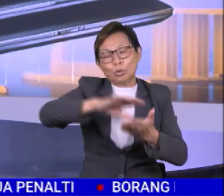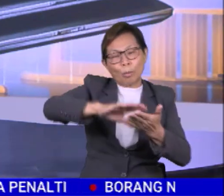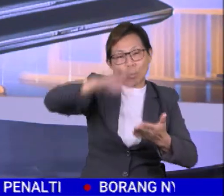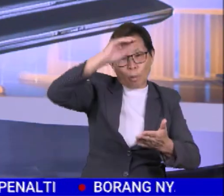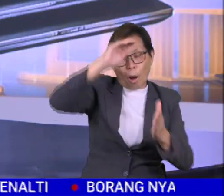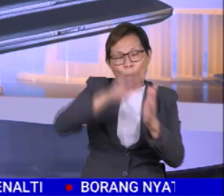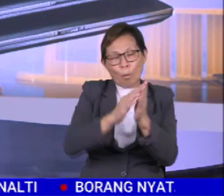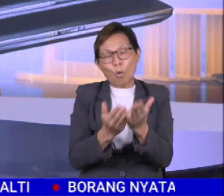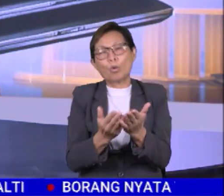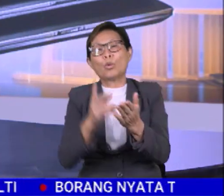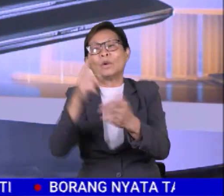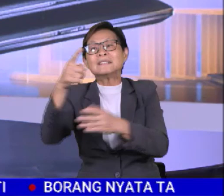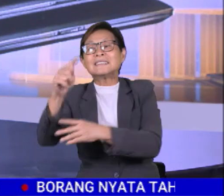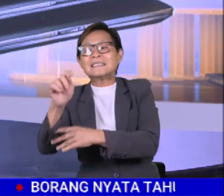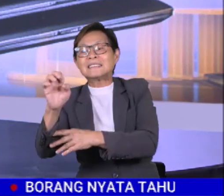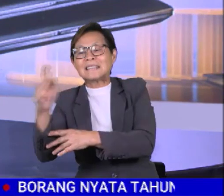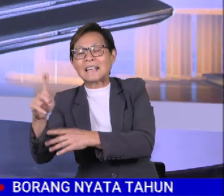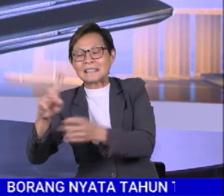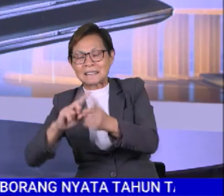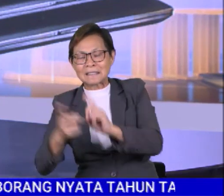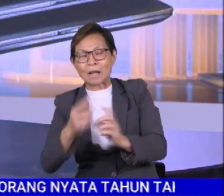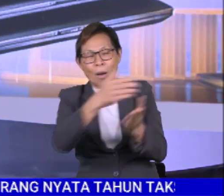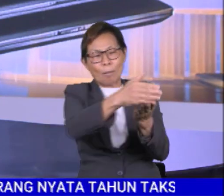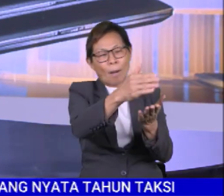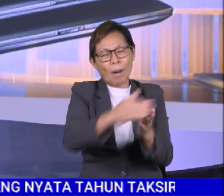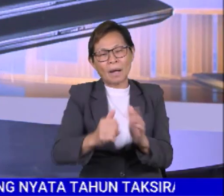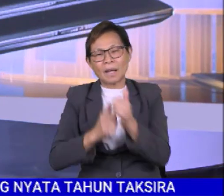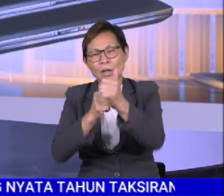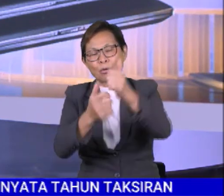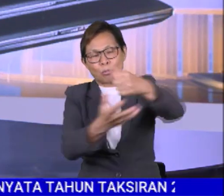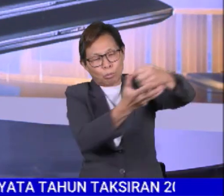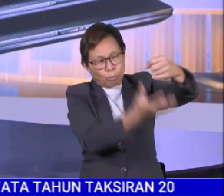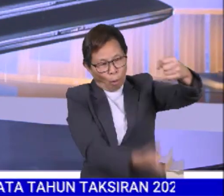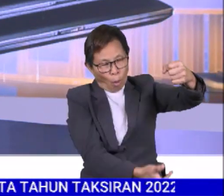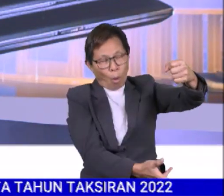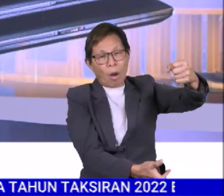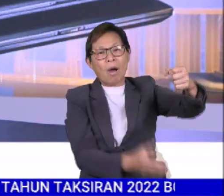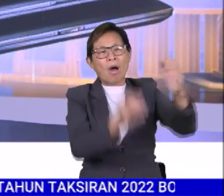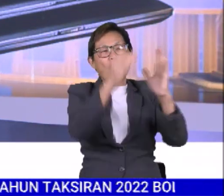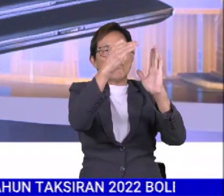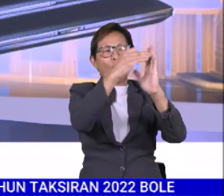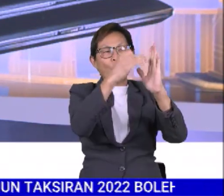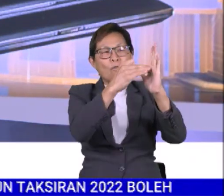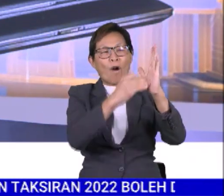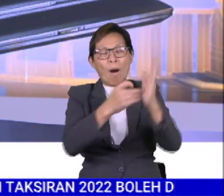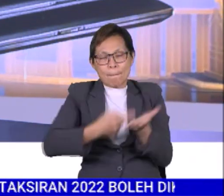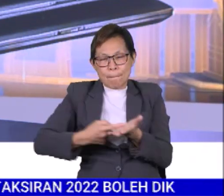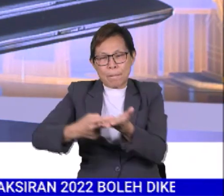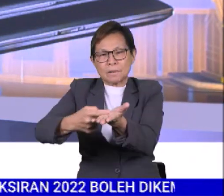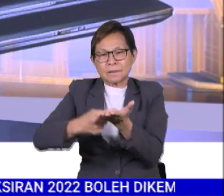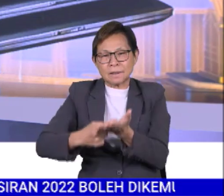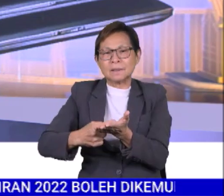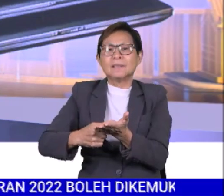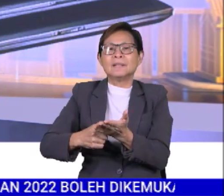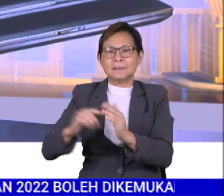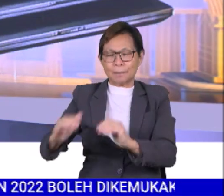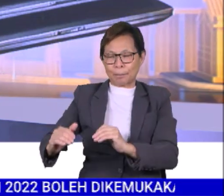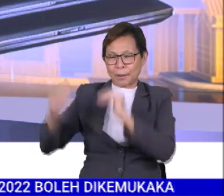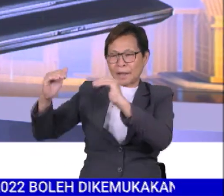buku teks digital. Pengagihan akan dilaksanakan mengikut peruntukan dan formula yang dibincangkan di peringkat